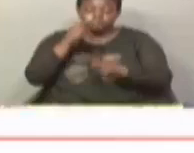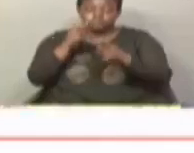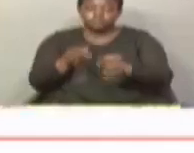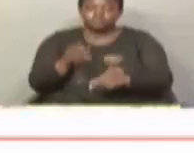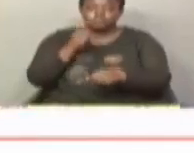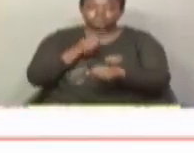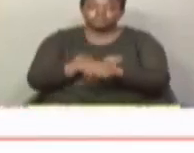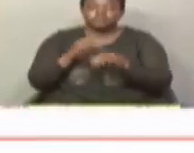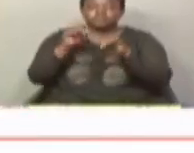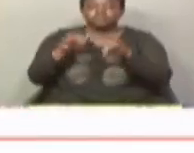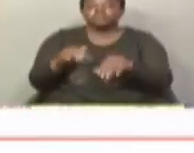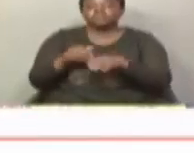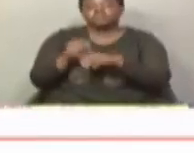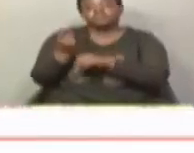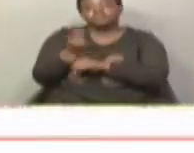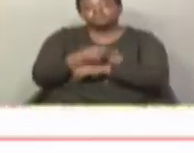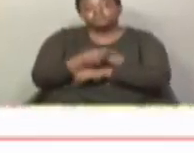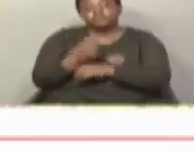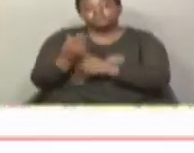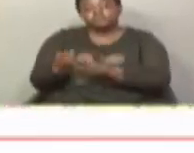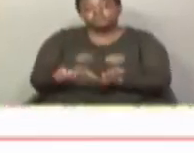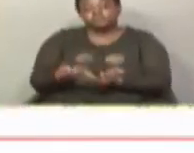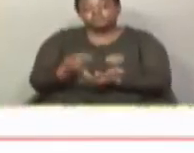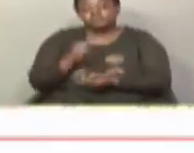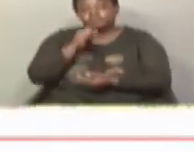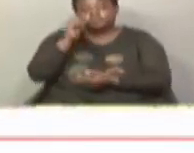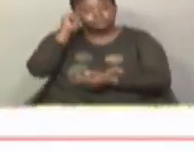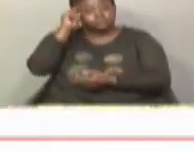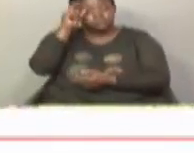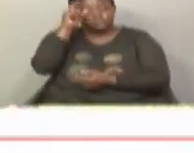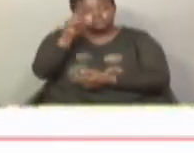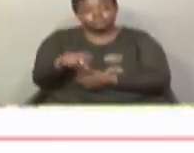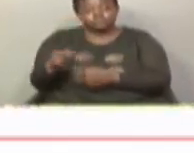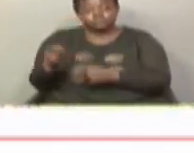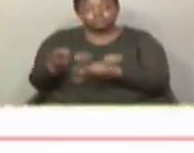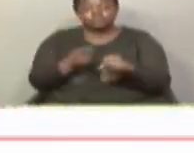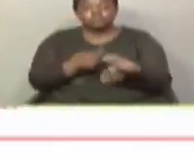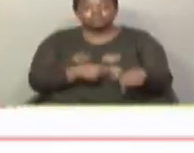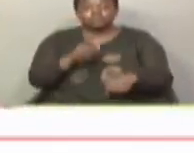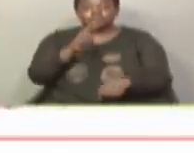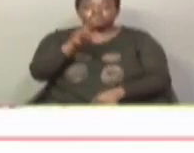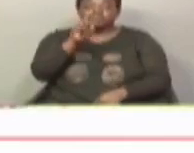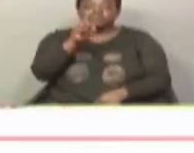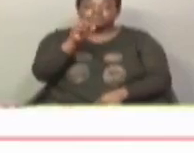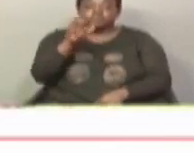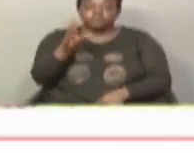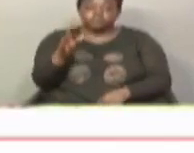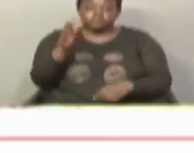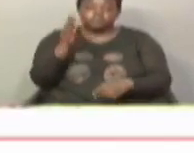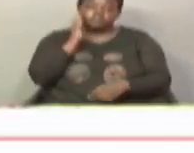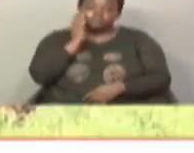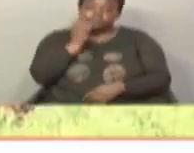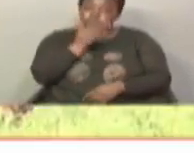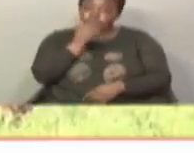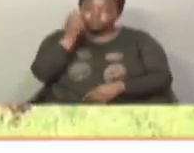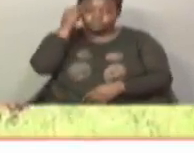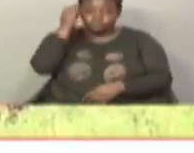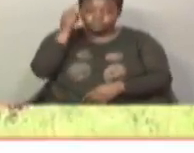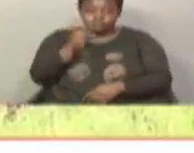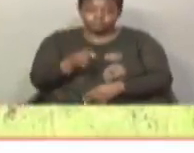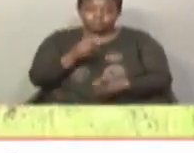kiso sisubira mtu omu ye na inza kujia kumulamu aradisi mbabu zijastini garuwa nilo mtu wabu